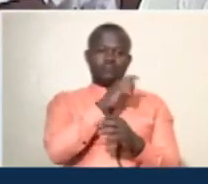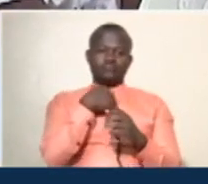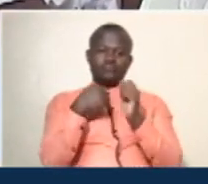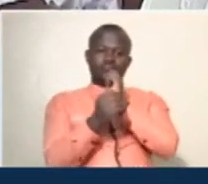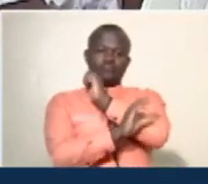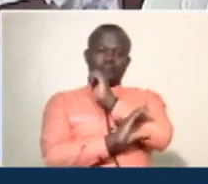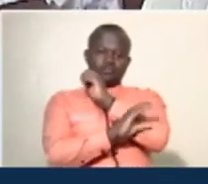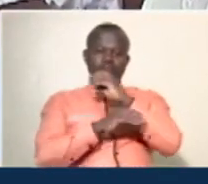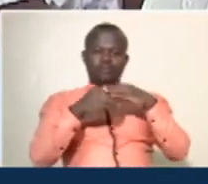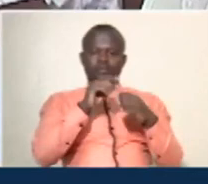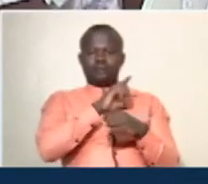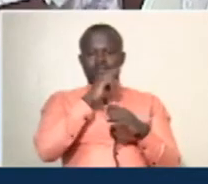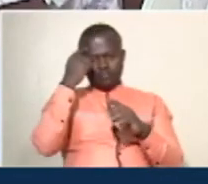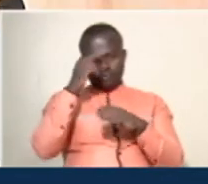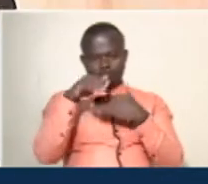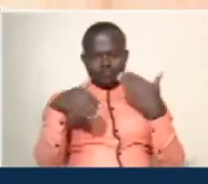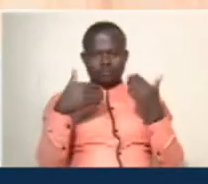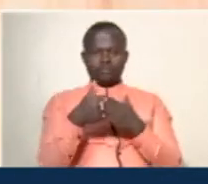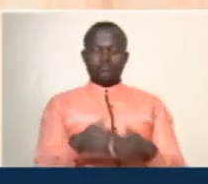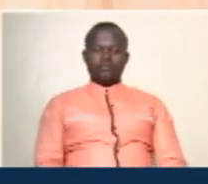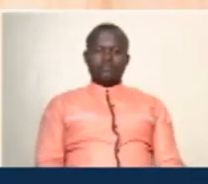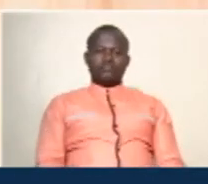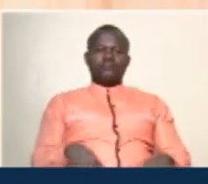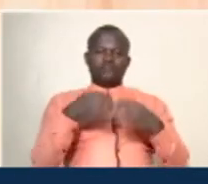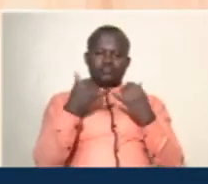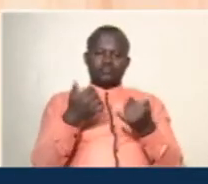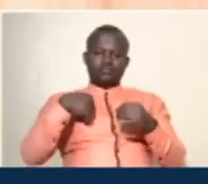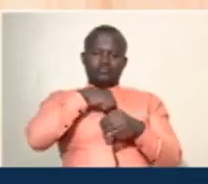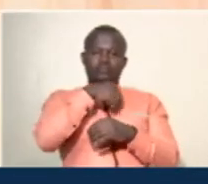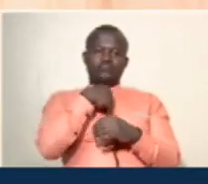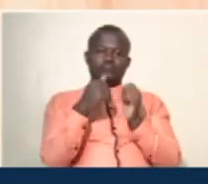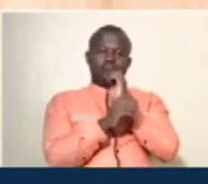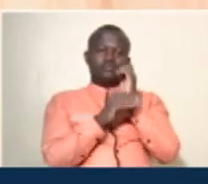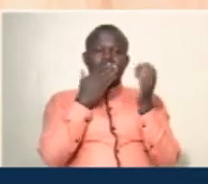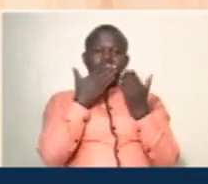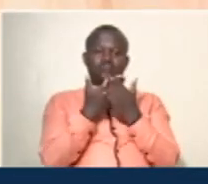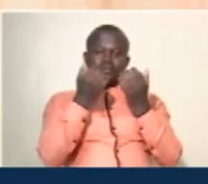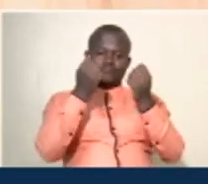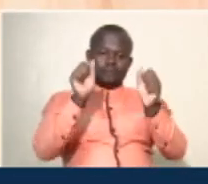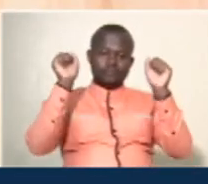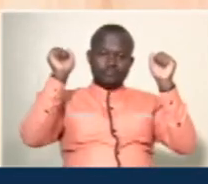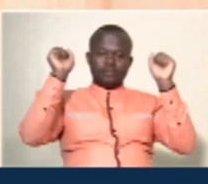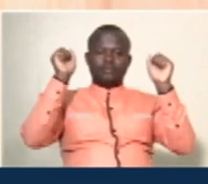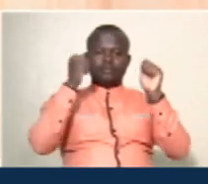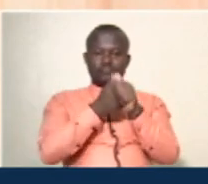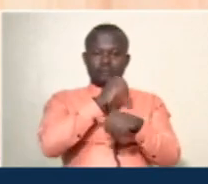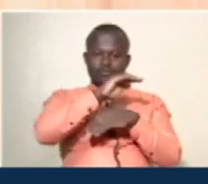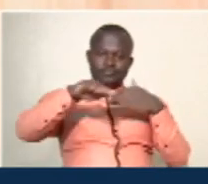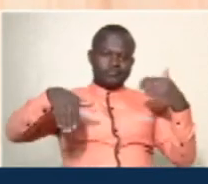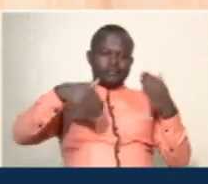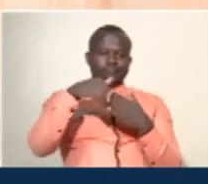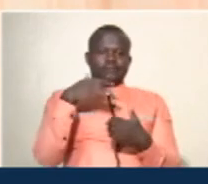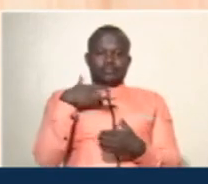igihugu gitanga amahirwe kuri buri wese. Ubu dufite igihugu cyiza cyarabohowe, buri muntu wese